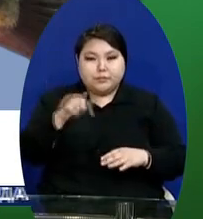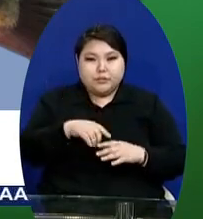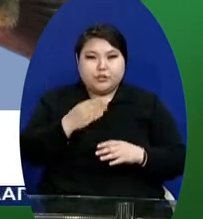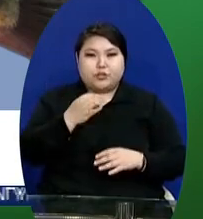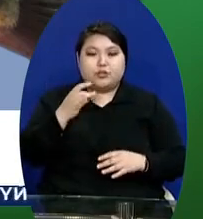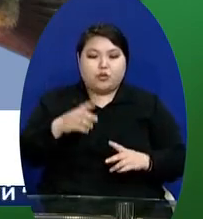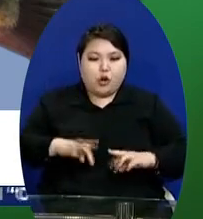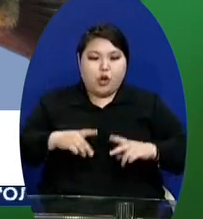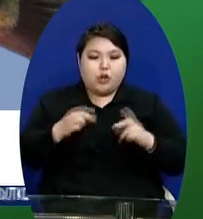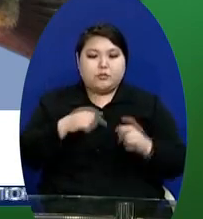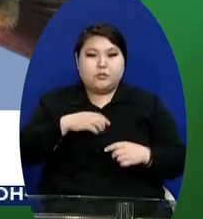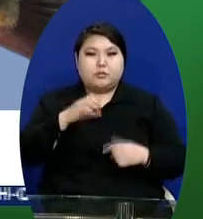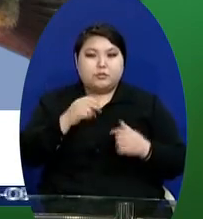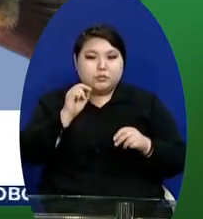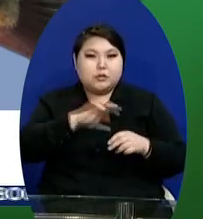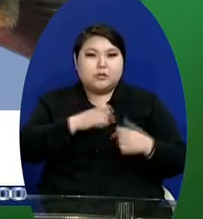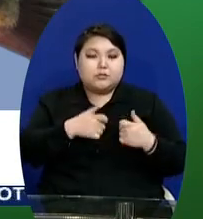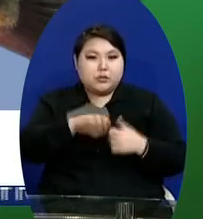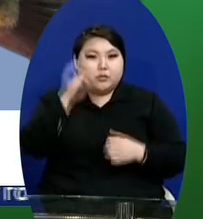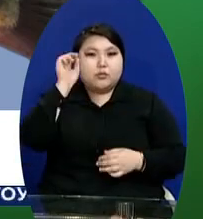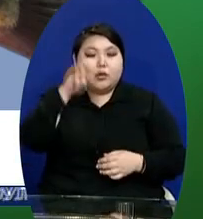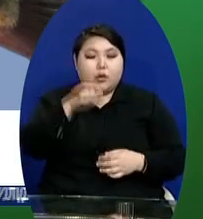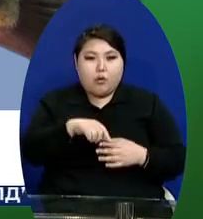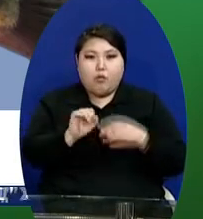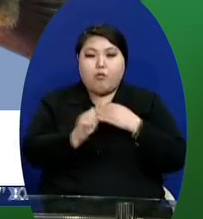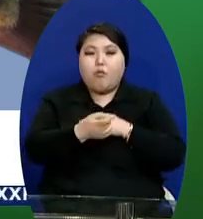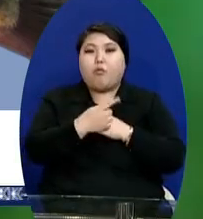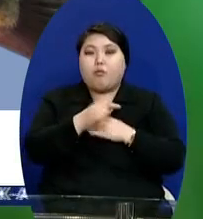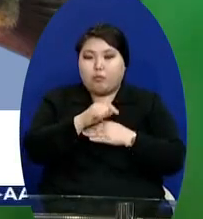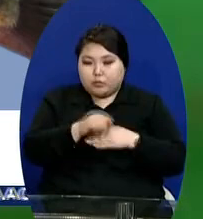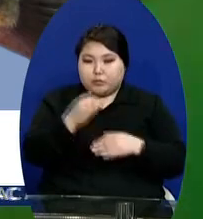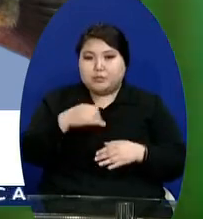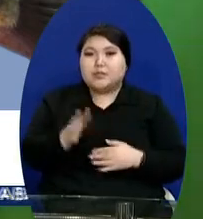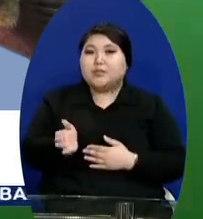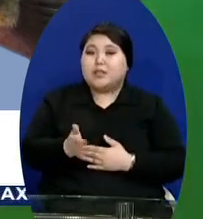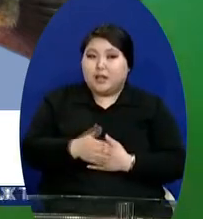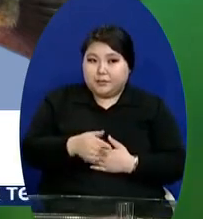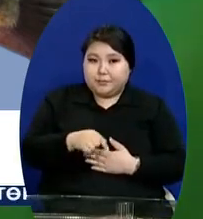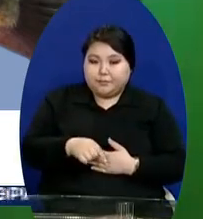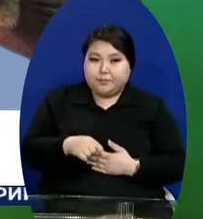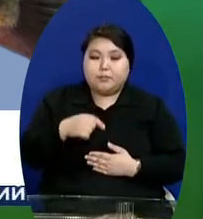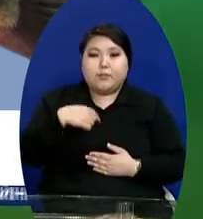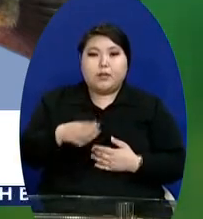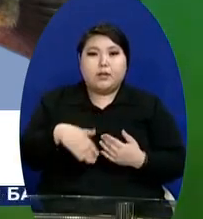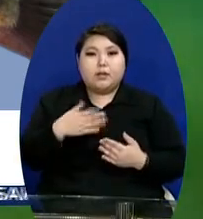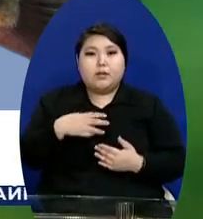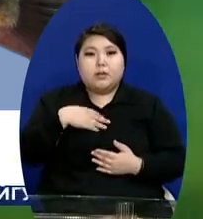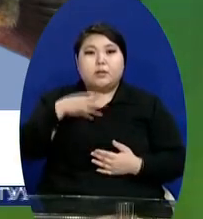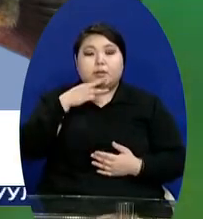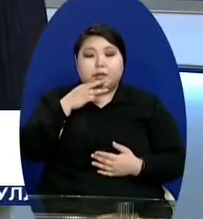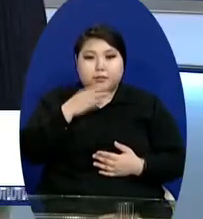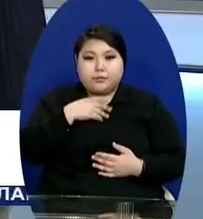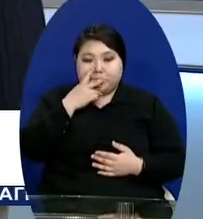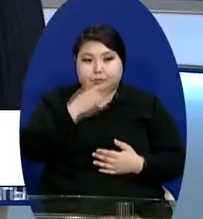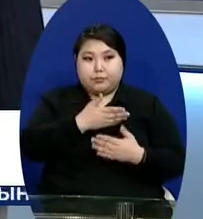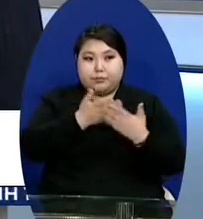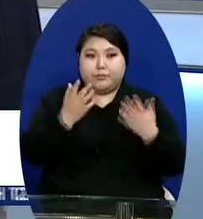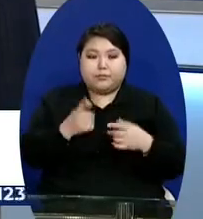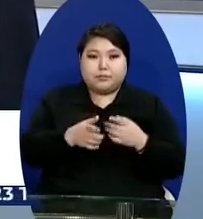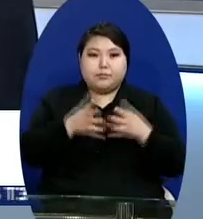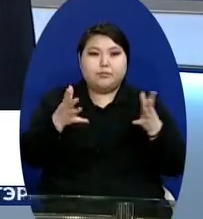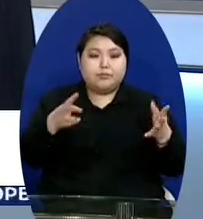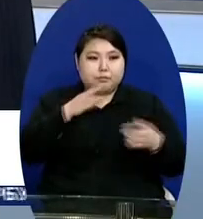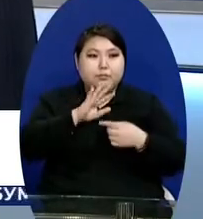өөрчлөлтөд бүсэд дасан зогцож үлдсэн үрмэц онцлогтой ийм загас юм байна. За график мэдээлэлд үзэгч та бүхэндээ илүү дэлгэрэн мэдээлэл